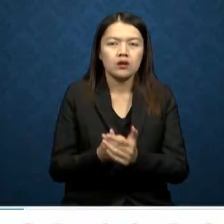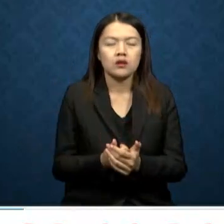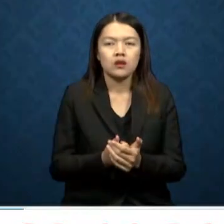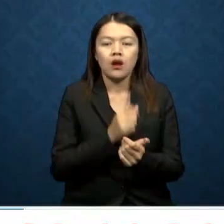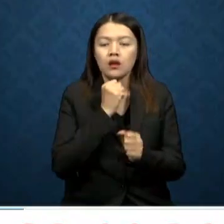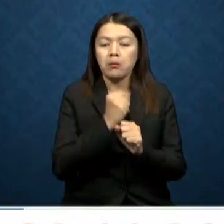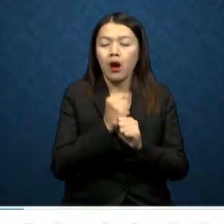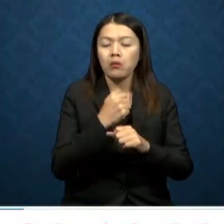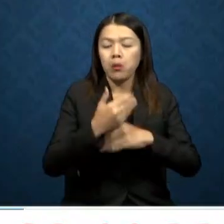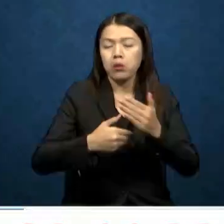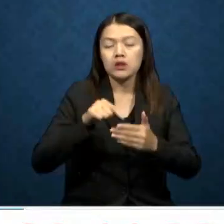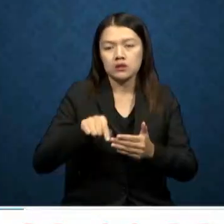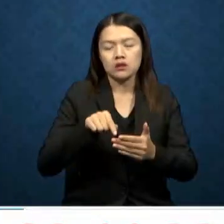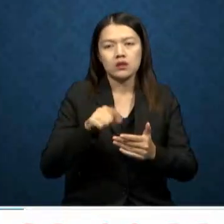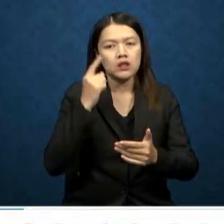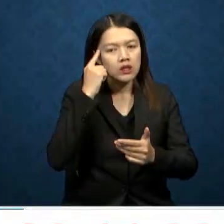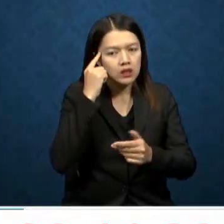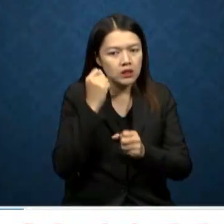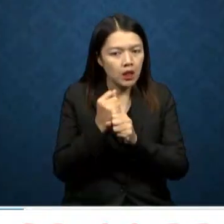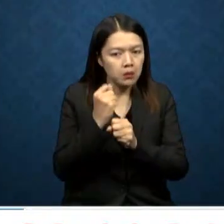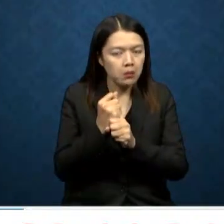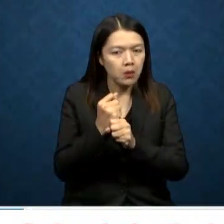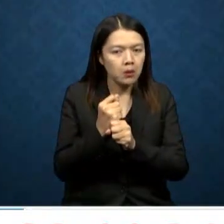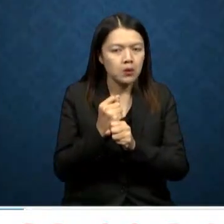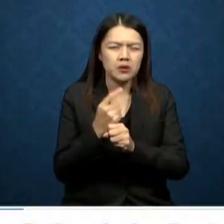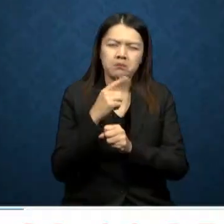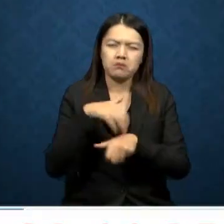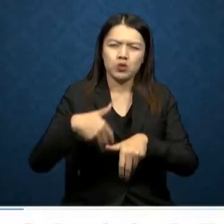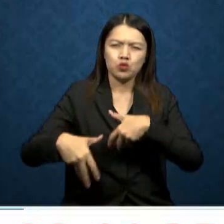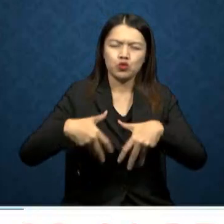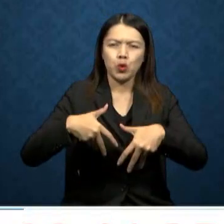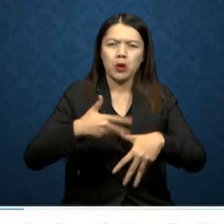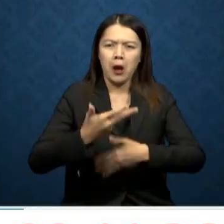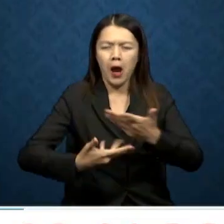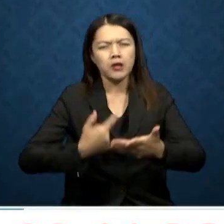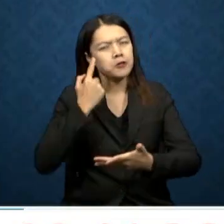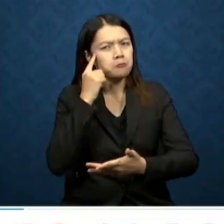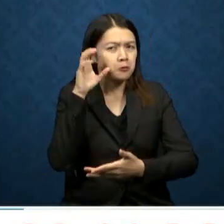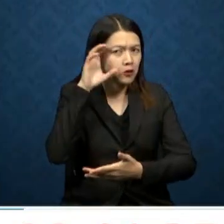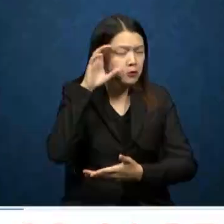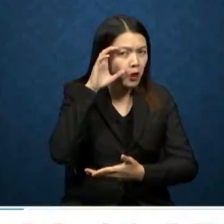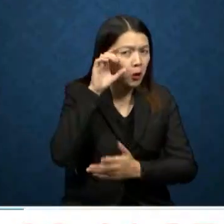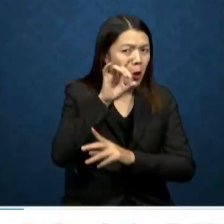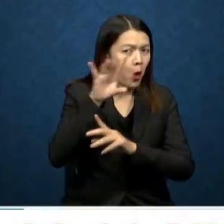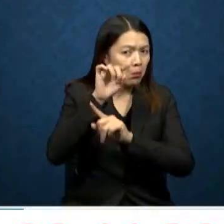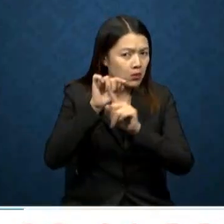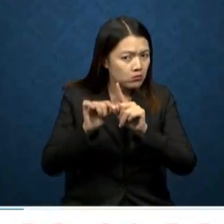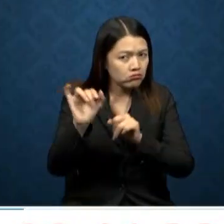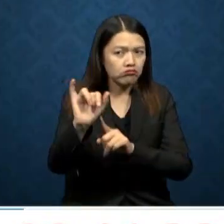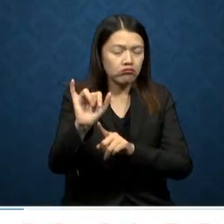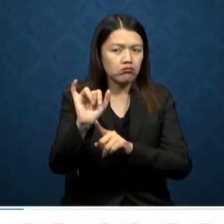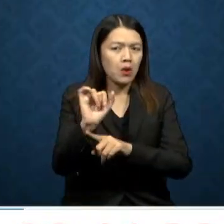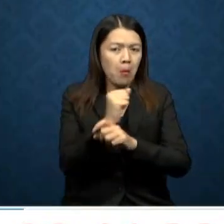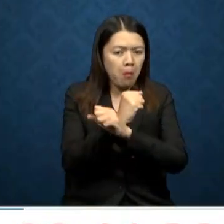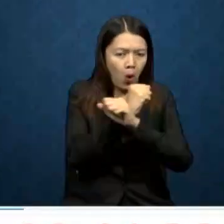การดำเนินการดังกล่าวยังไม่สามารถสร้างความเชื่อมั่นให้กับผู้ประกอบการได้ว่าจะป้องกันการรั่ว